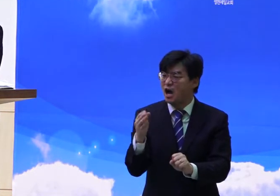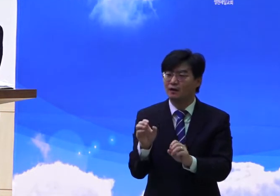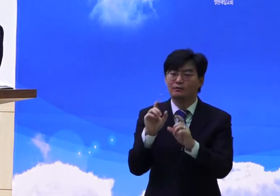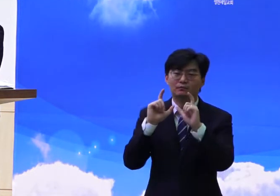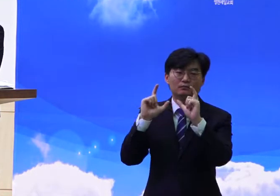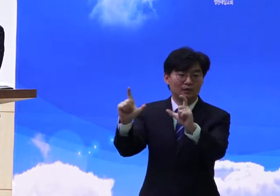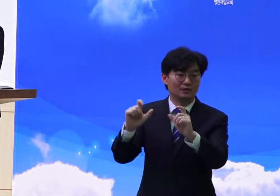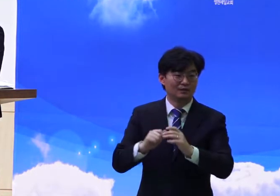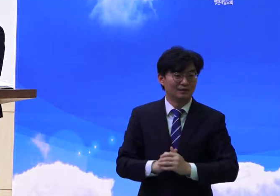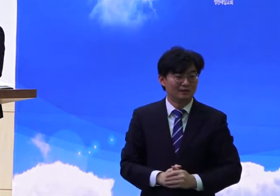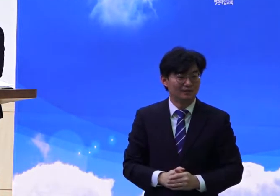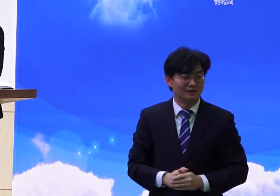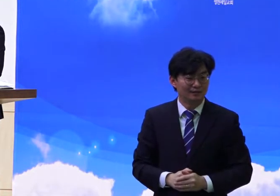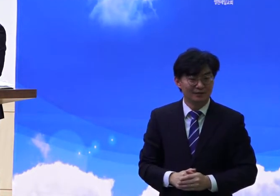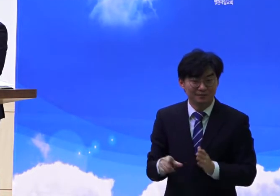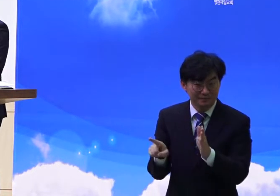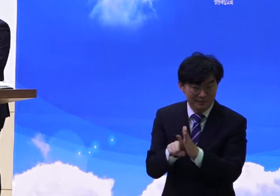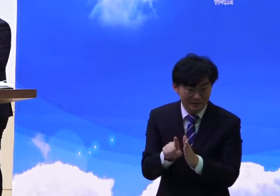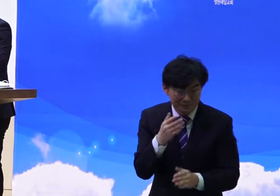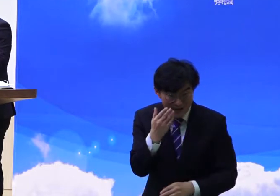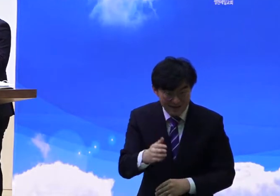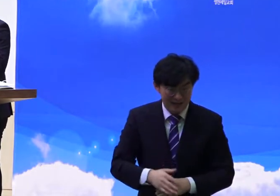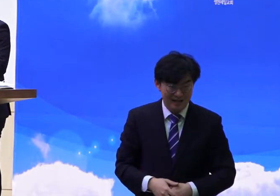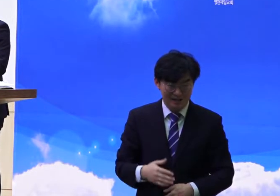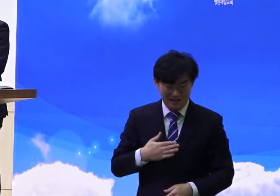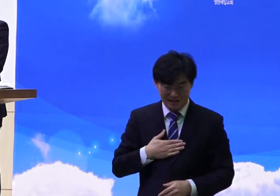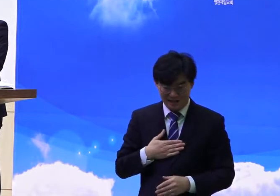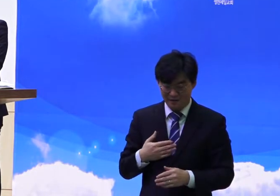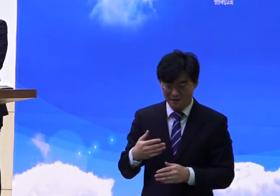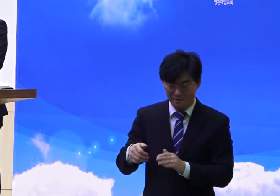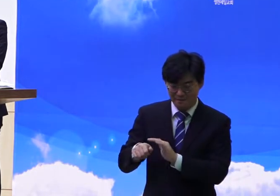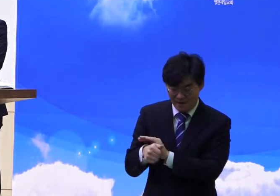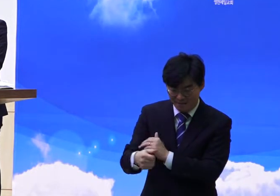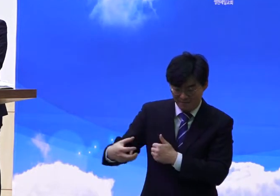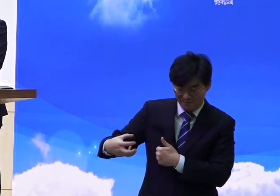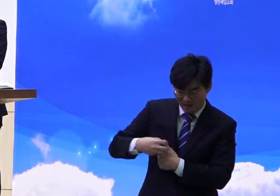산다고? 그게 가능해? 그게 되겠어?